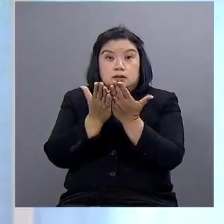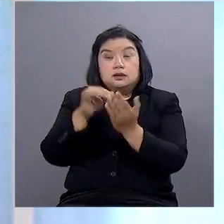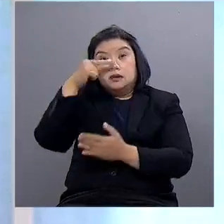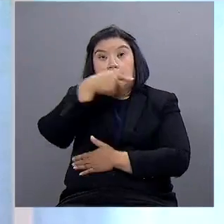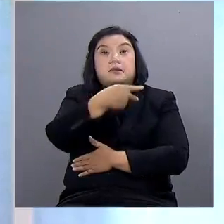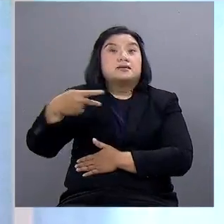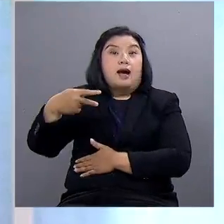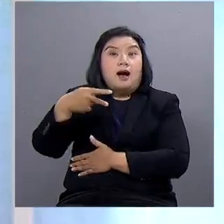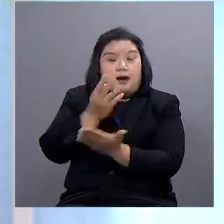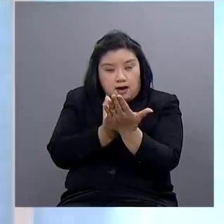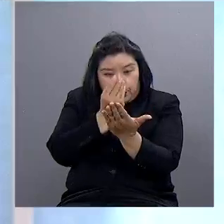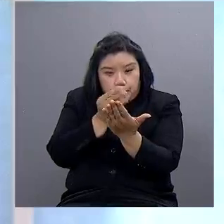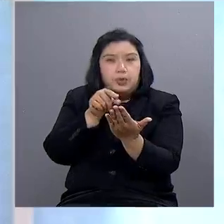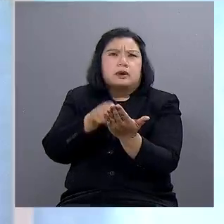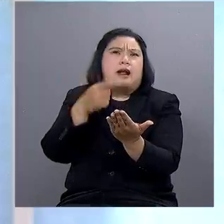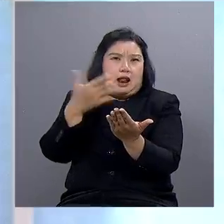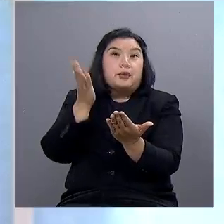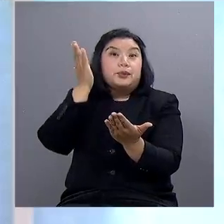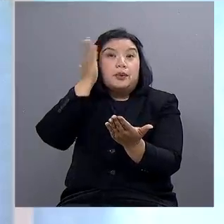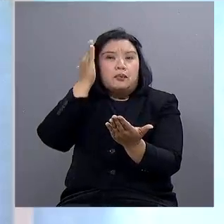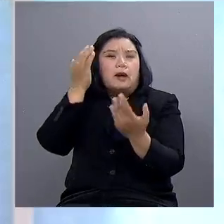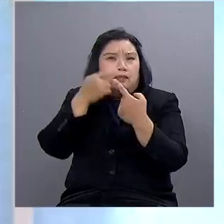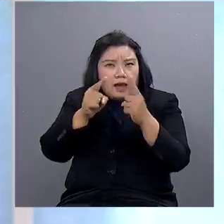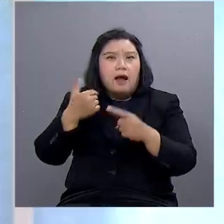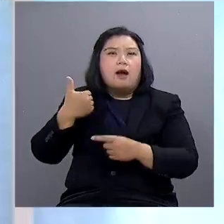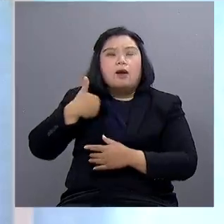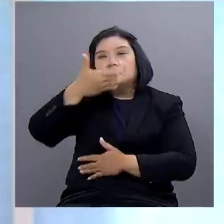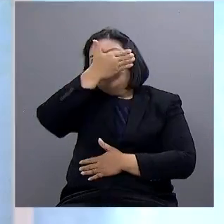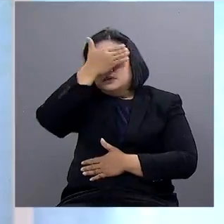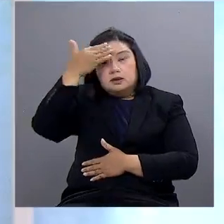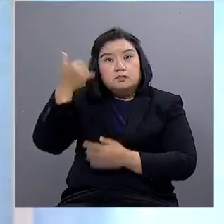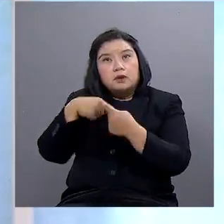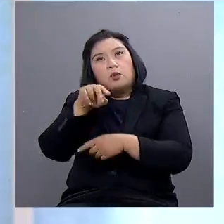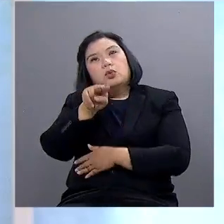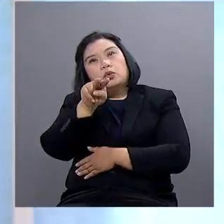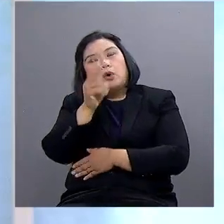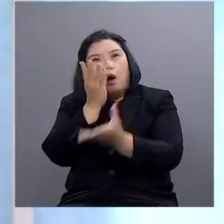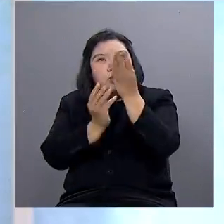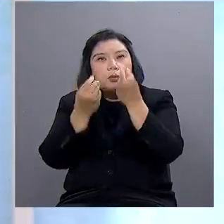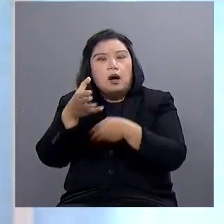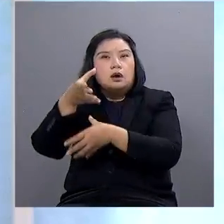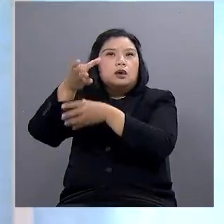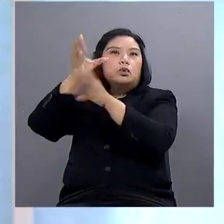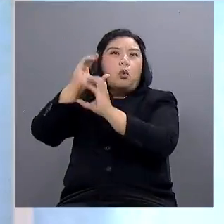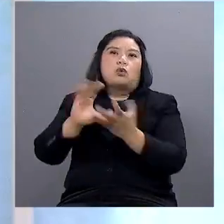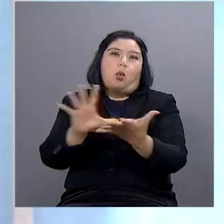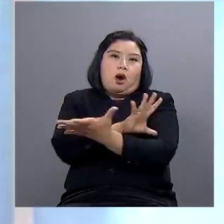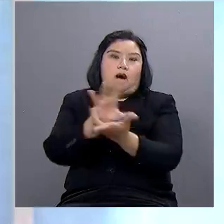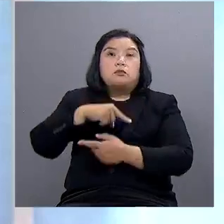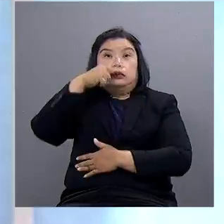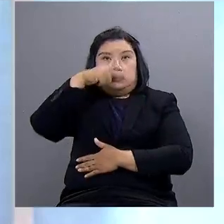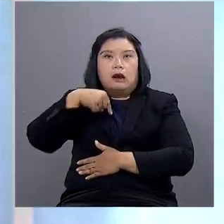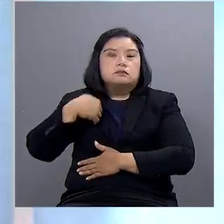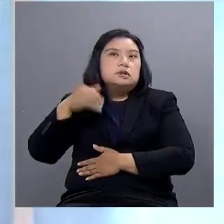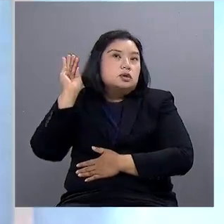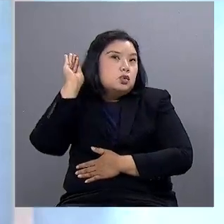ะครับแต่ว่าอาจจะลืมกันไปบ้างแต่การที่ได้มาทบทวนแบบนี้นะครับก็จะเห็นเรื่องของศิลปะวัฒนธรรมแล้วก็ความเชื่อที่แฝงอยู่ด้วยเหมือนกันนะครับ